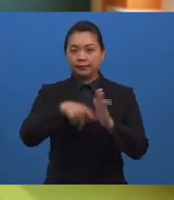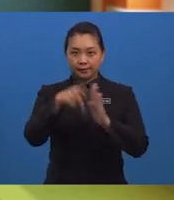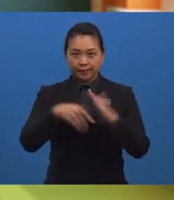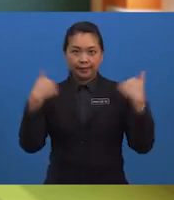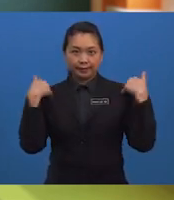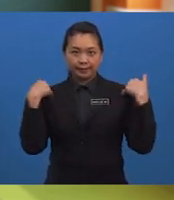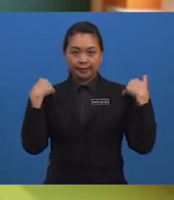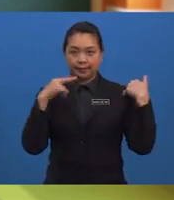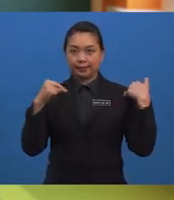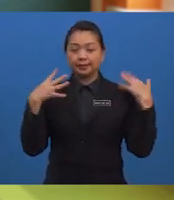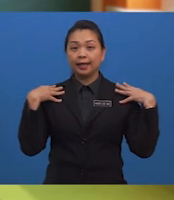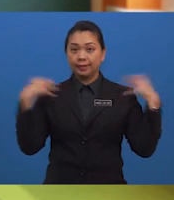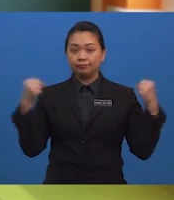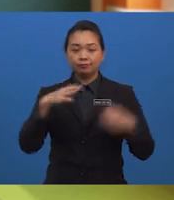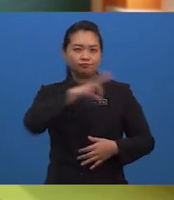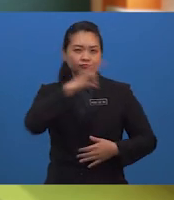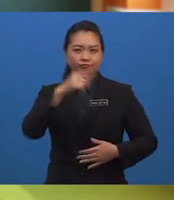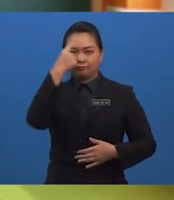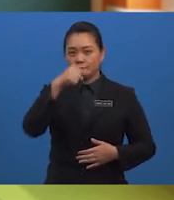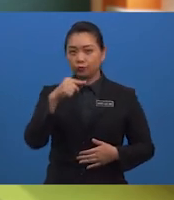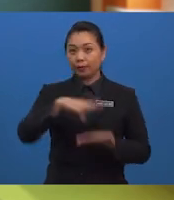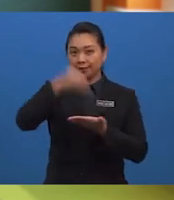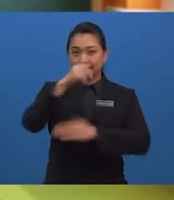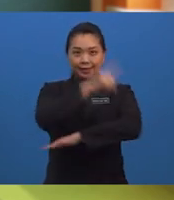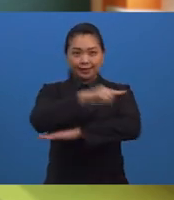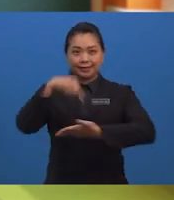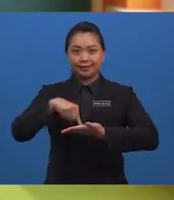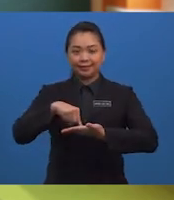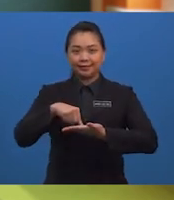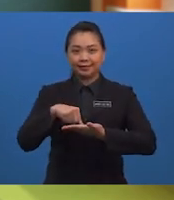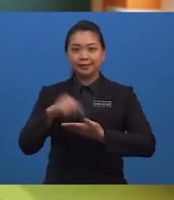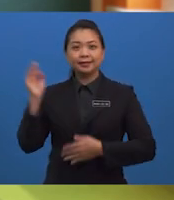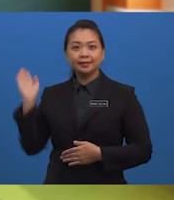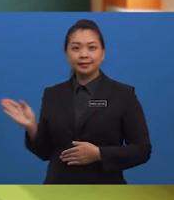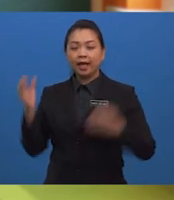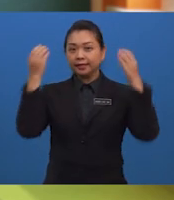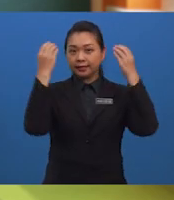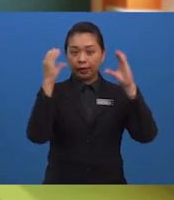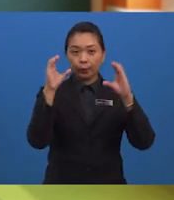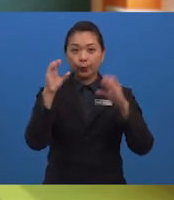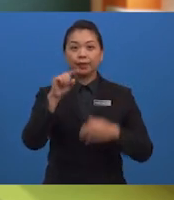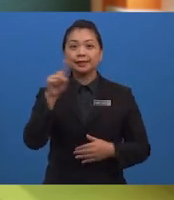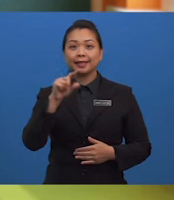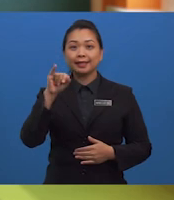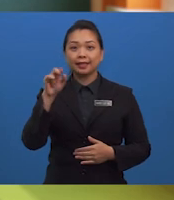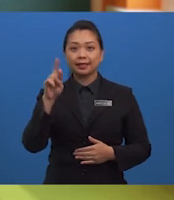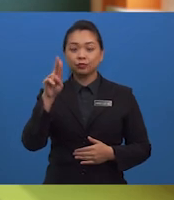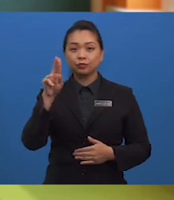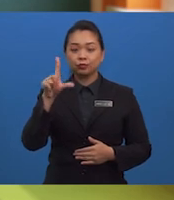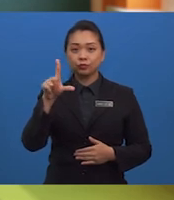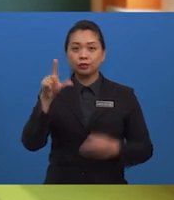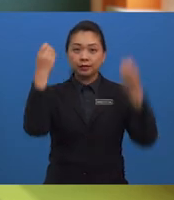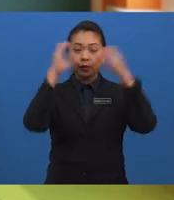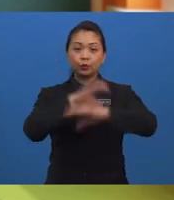sihat, sentiasa bersemangat untuk menuntut ilmu pada hari ini. Saya, Cikgu Muhammad Zahirul bin Saleh, guru geografi